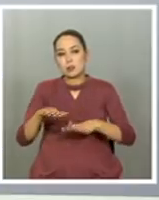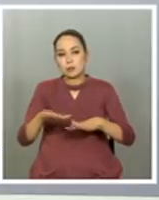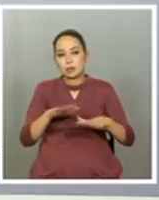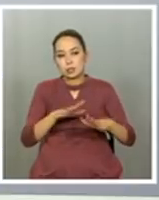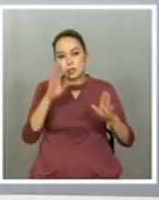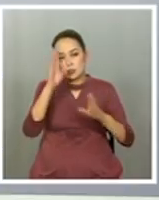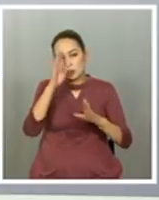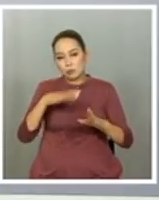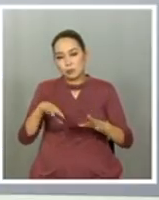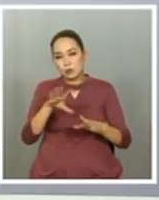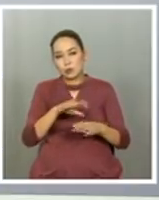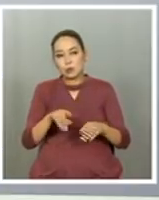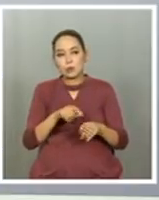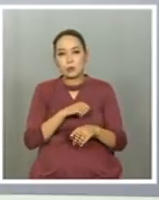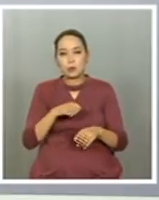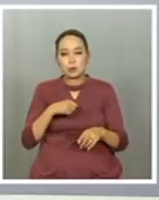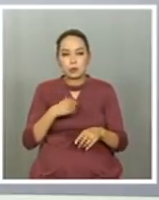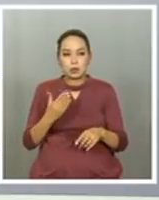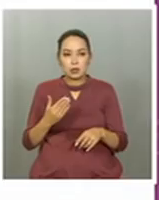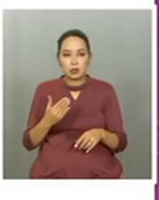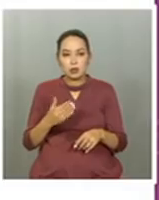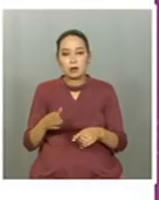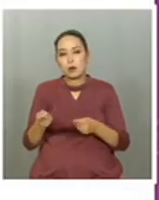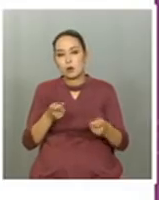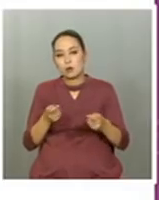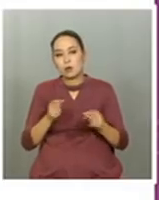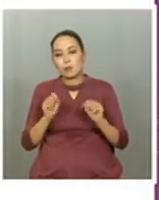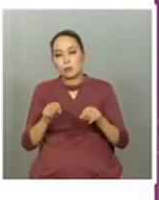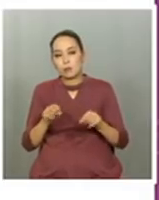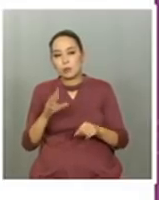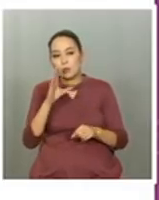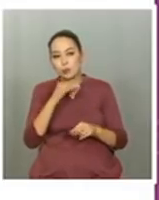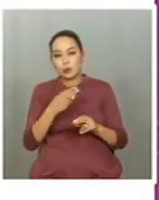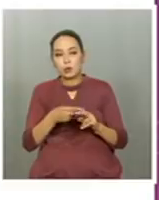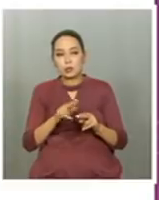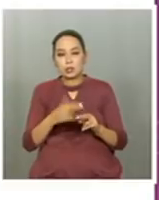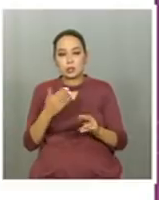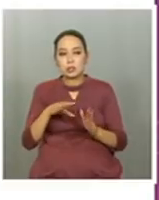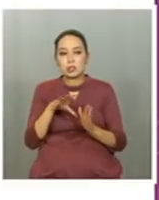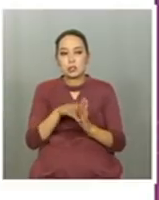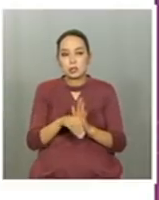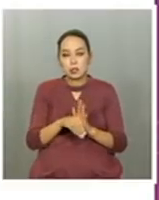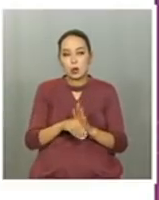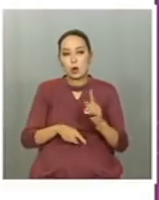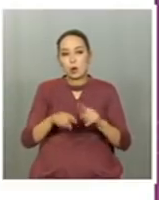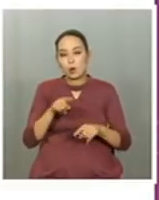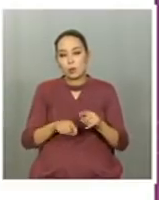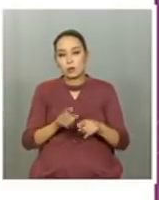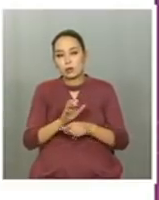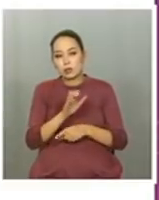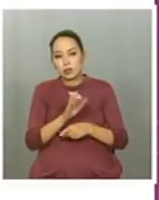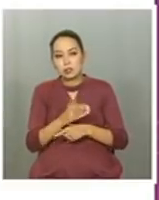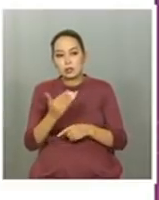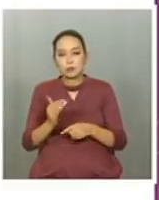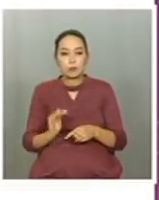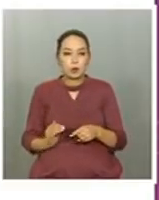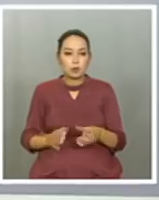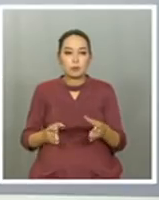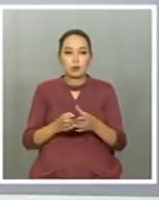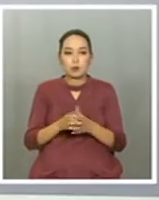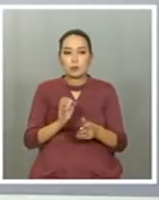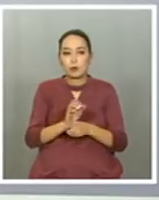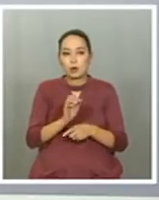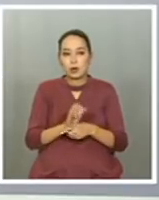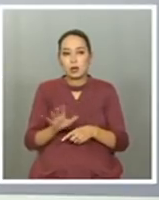байлықтарын өзі игере алатын мүмкіндігі болса, сонымен қатар отандық өнімді толықтай қамтамасыз етіп, қалған артық өнімді